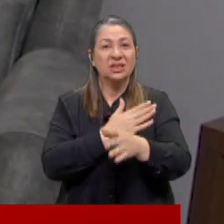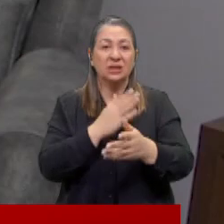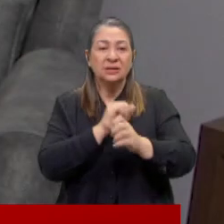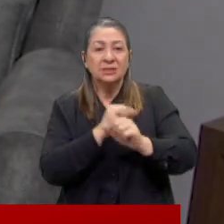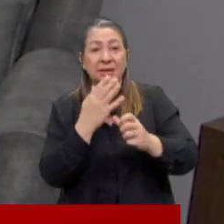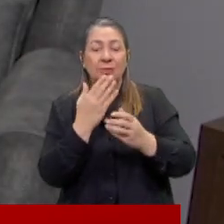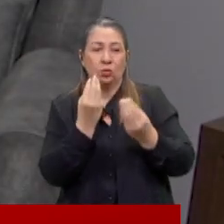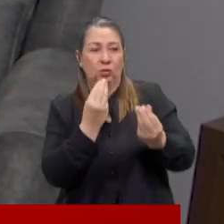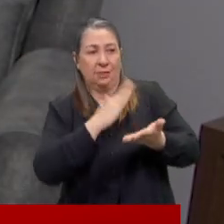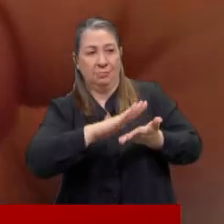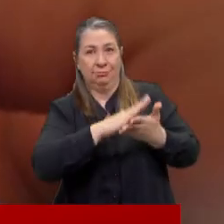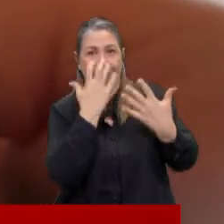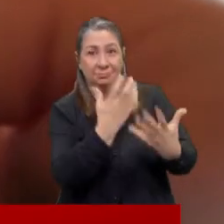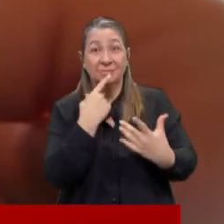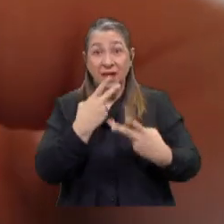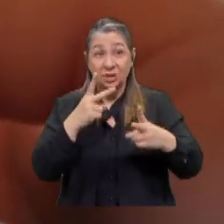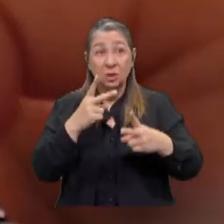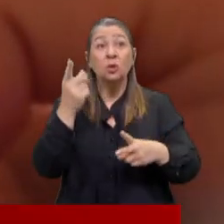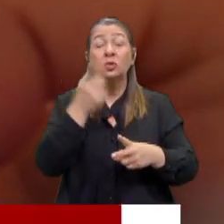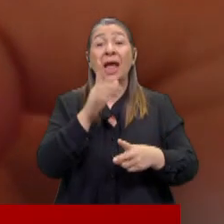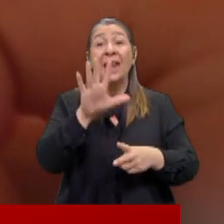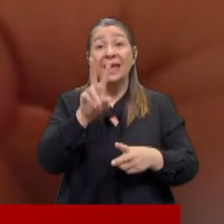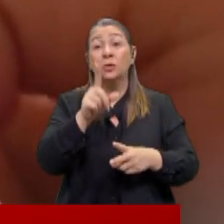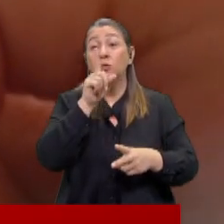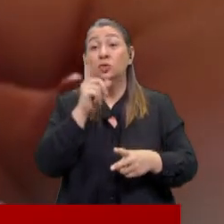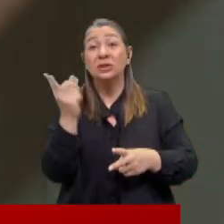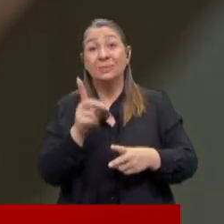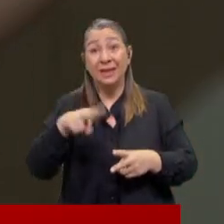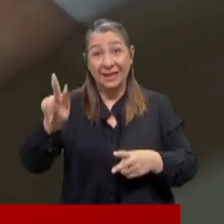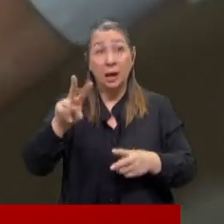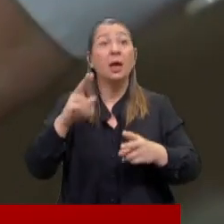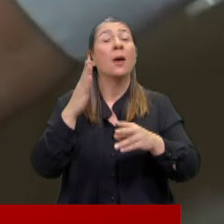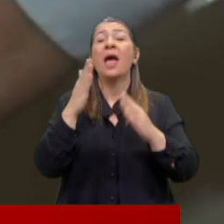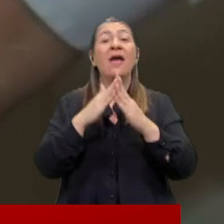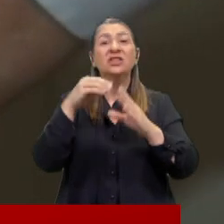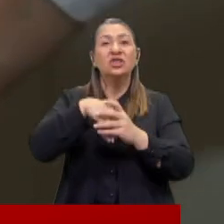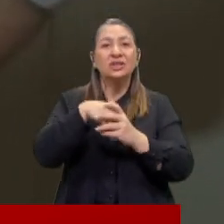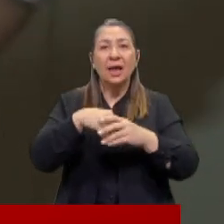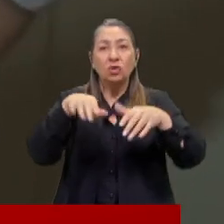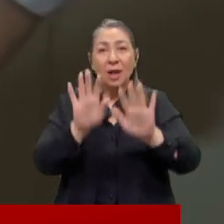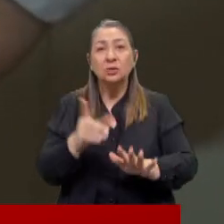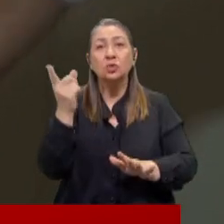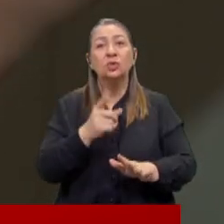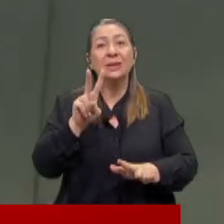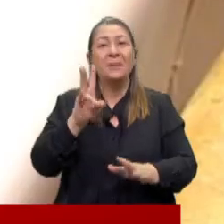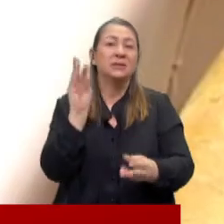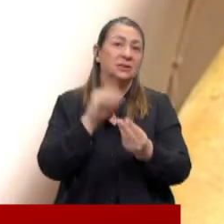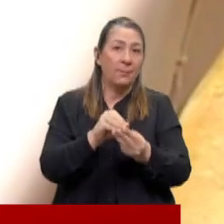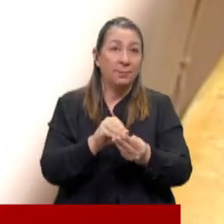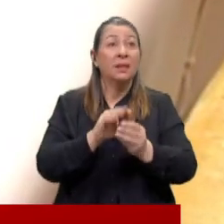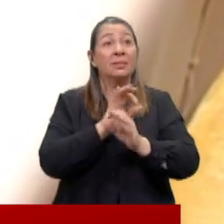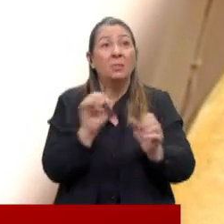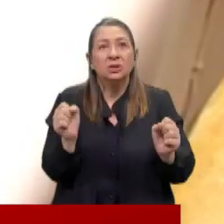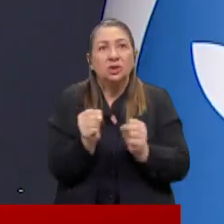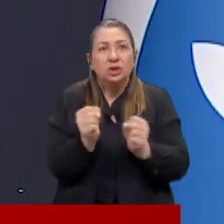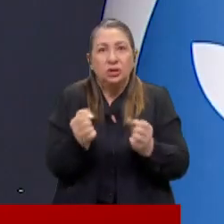diyerek açıklamıştı zamları. Elektriğe %52 ila %127, konutta kullanılan doğalgaza %25 zam geldi. Tam da